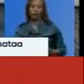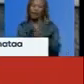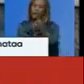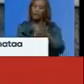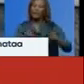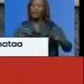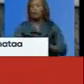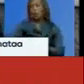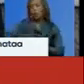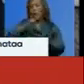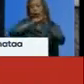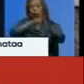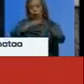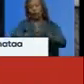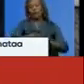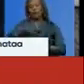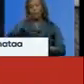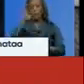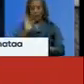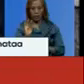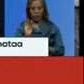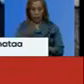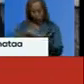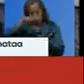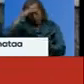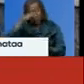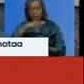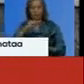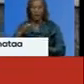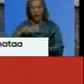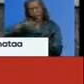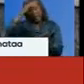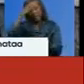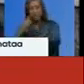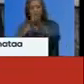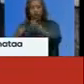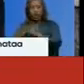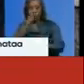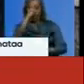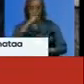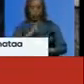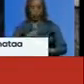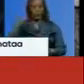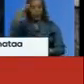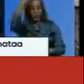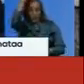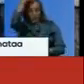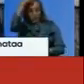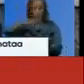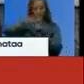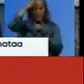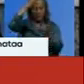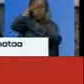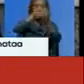የምንፈታበት ዋና ቁልፍ የምናገኘው በትምህርትና በትምህርት ብቻ እንደሆነ በማመን መንግስት ለትምህርት